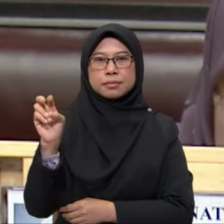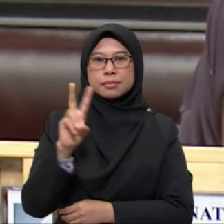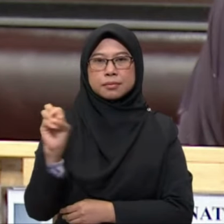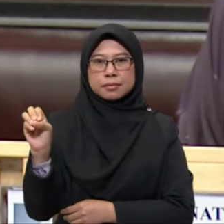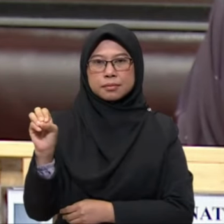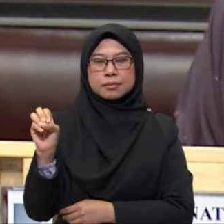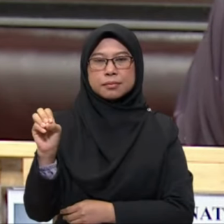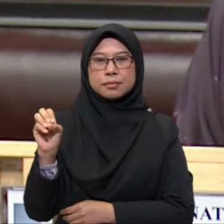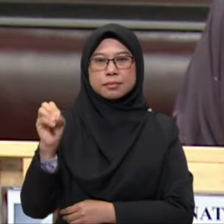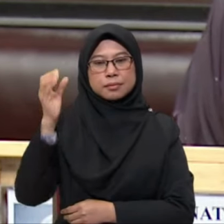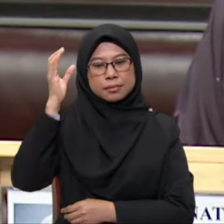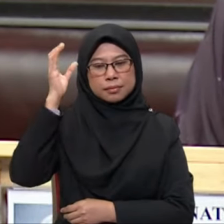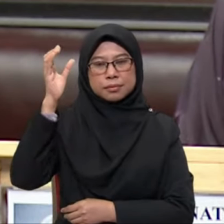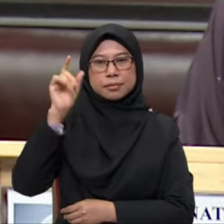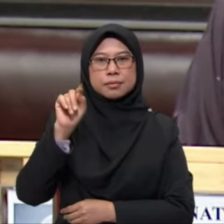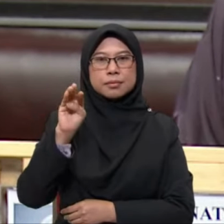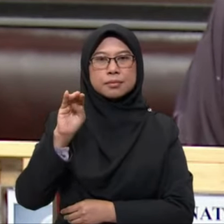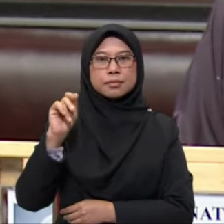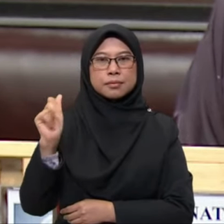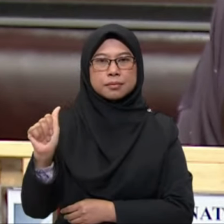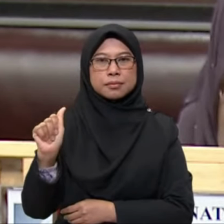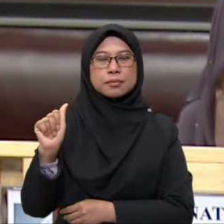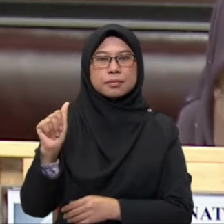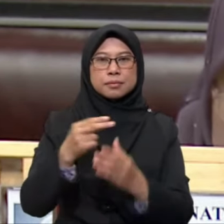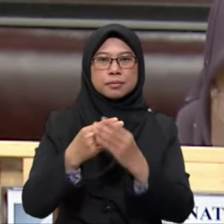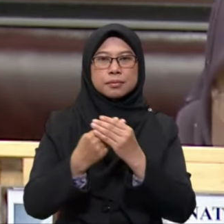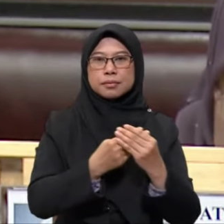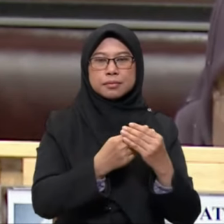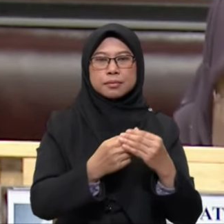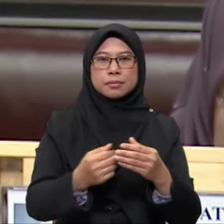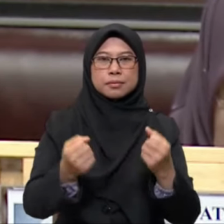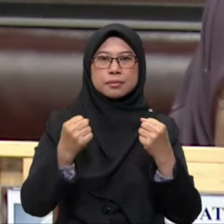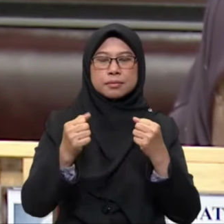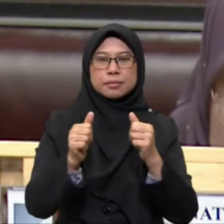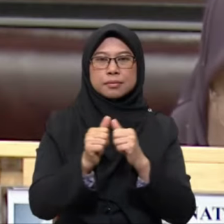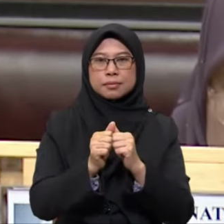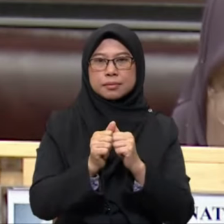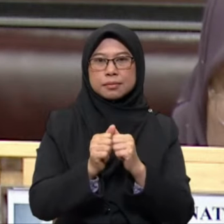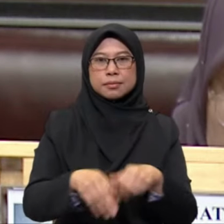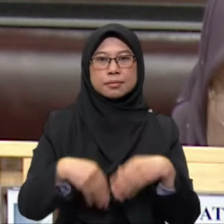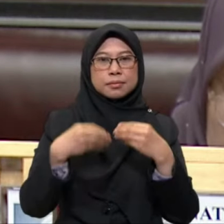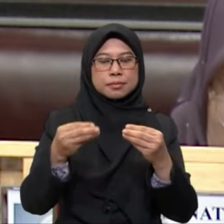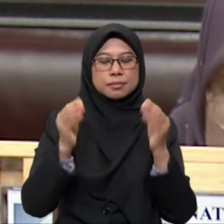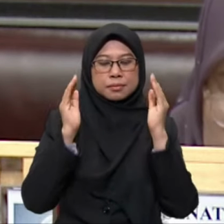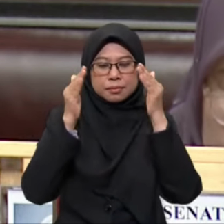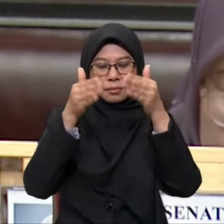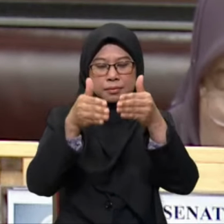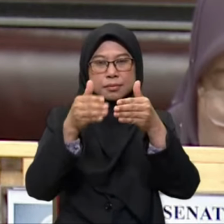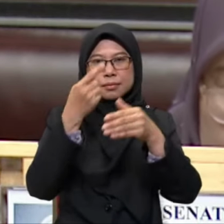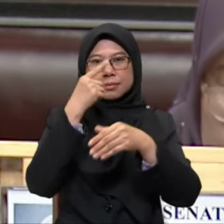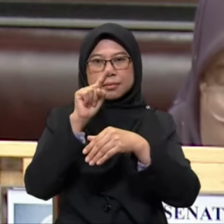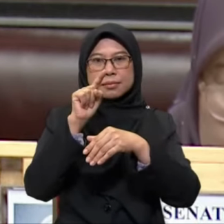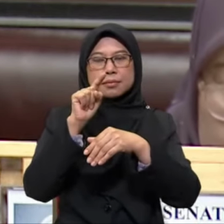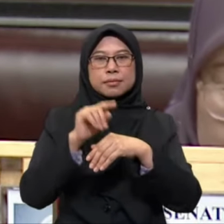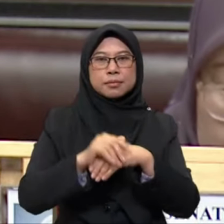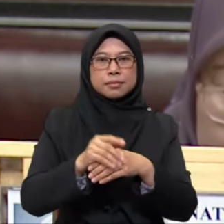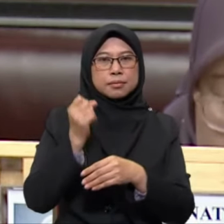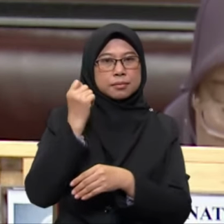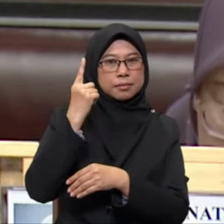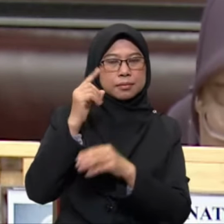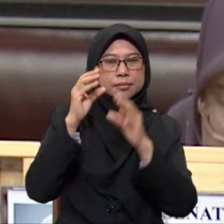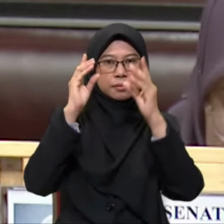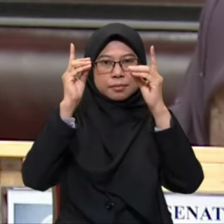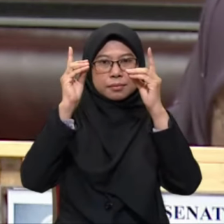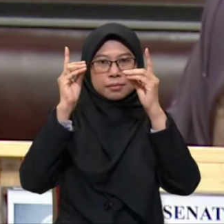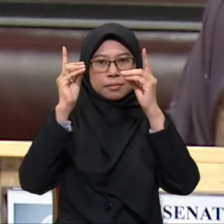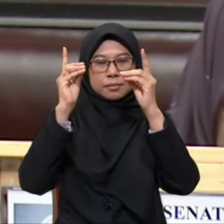2020, konsep Tabika Perpaduan telah dimantapkan dengan memberi penumpuan kepada penghayatan